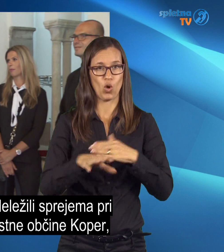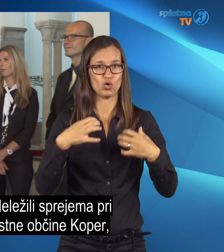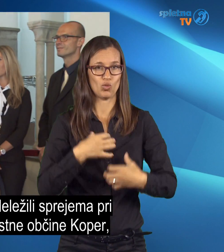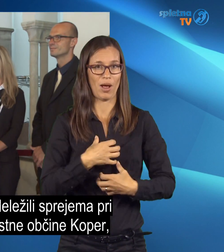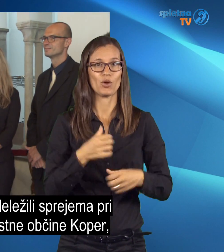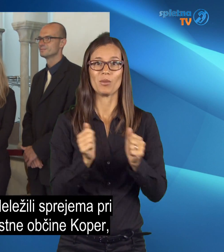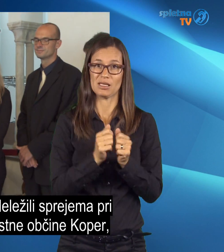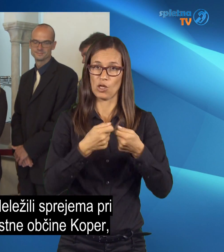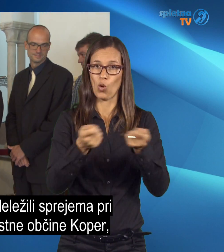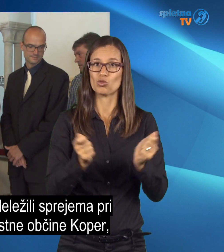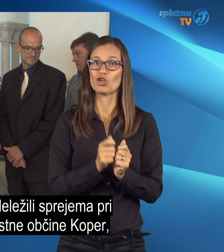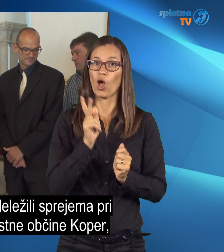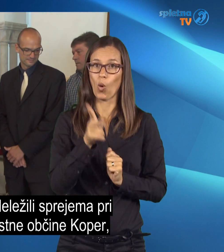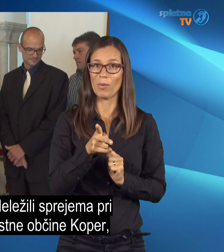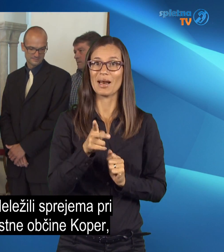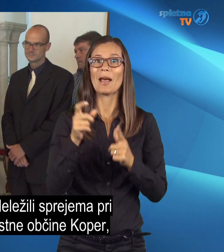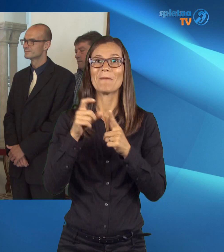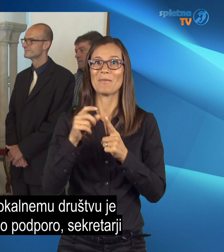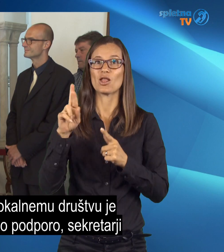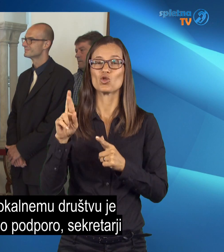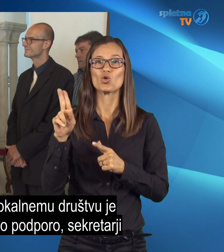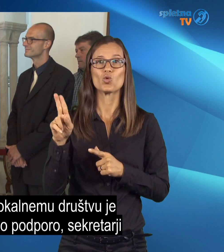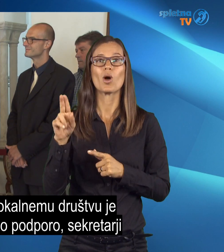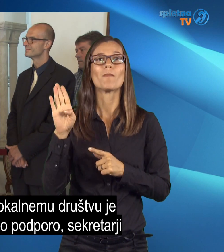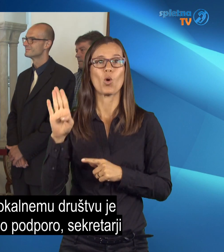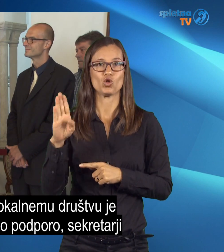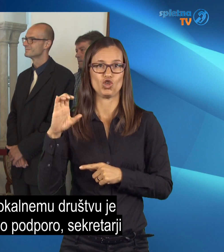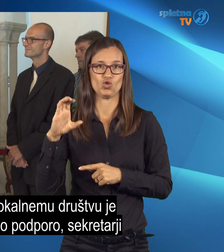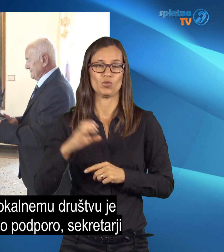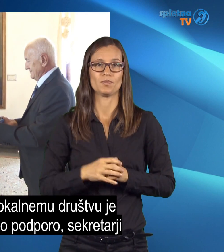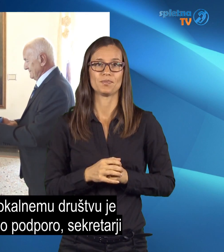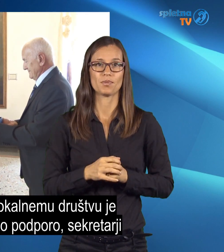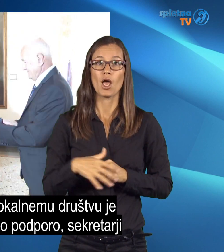podžupanu mestne občine Koper Petru Bolčiču.